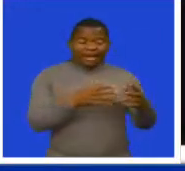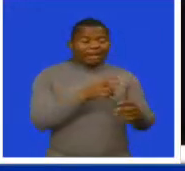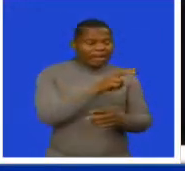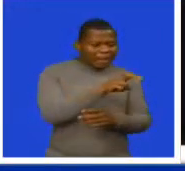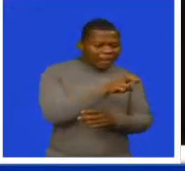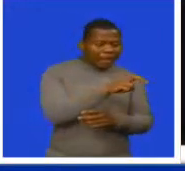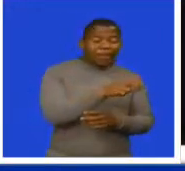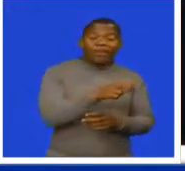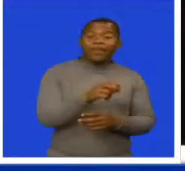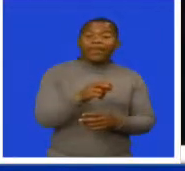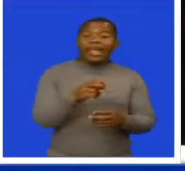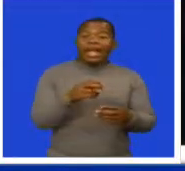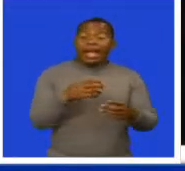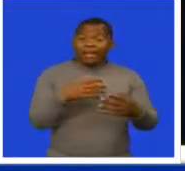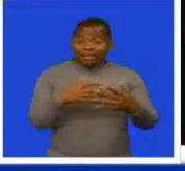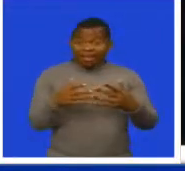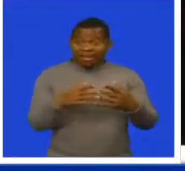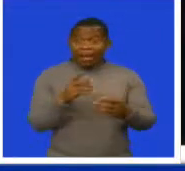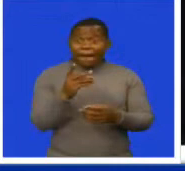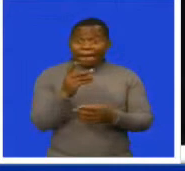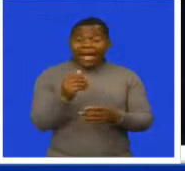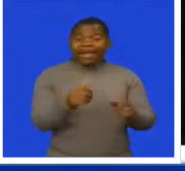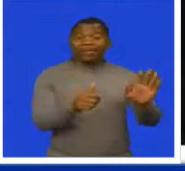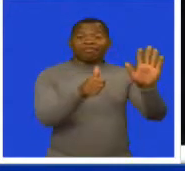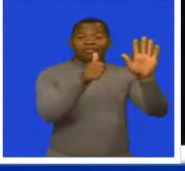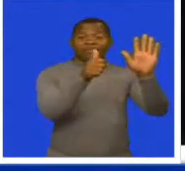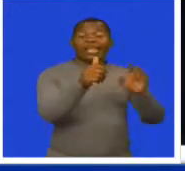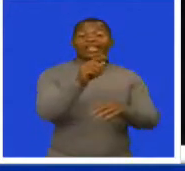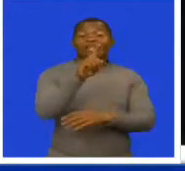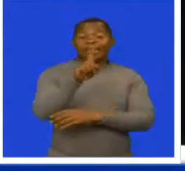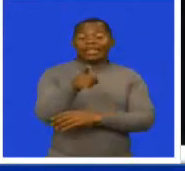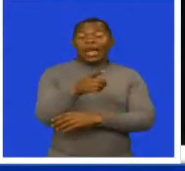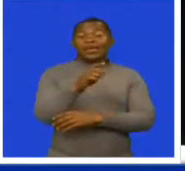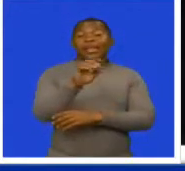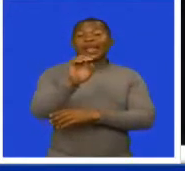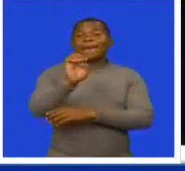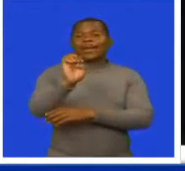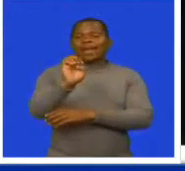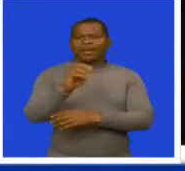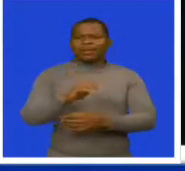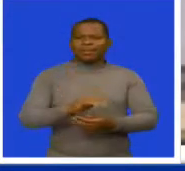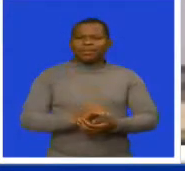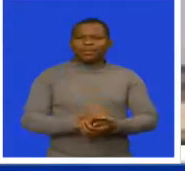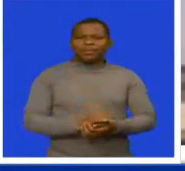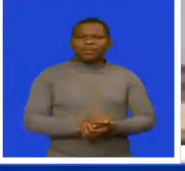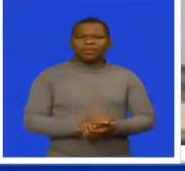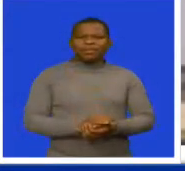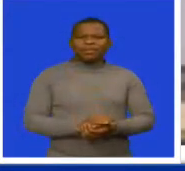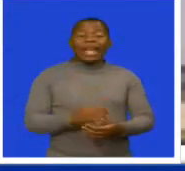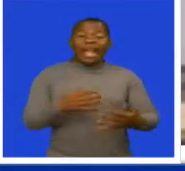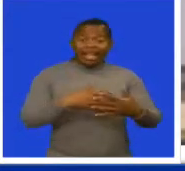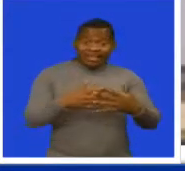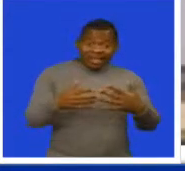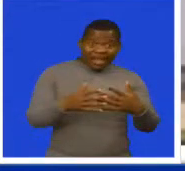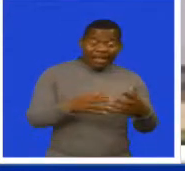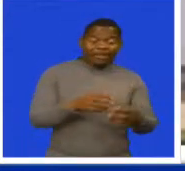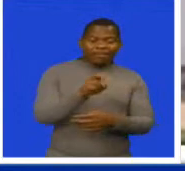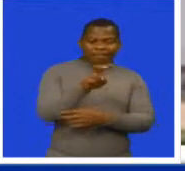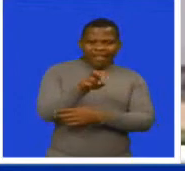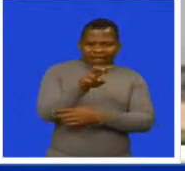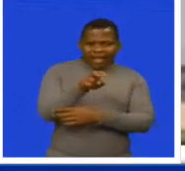6,500 emalangeni. Labasolwa kuthiwa beba mabonakudze kanye newayilesi lenkulu i-home theatre.